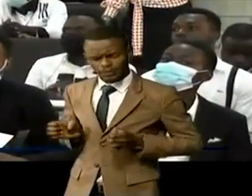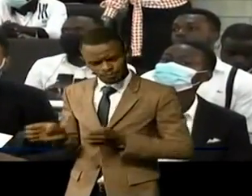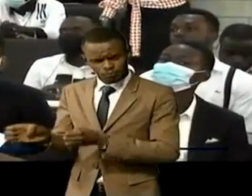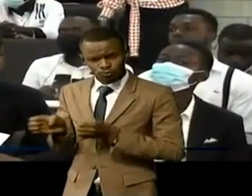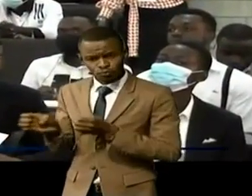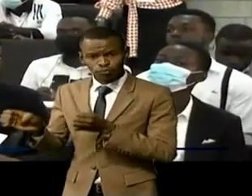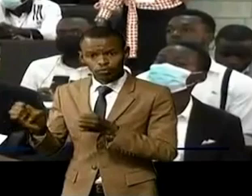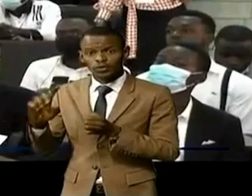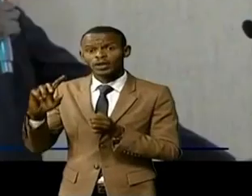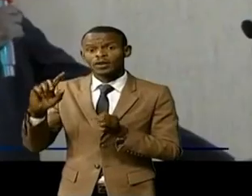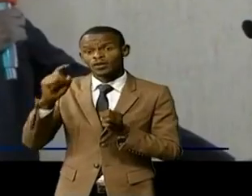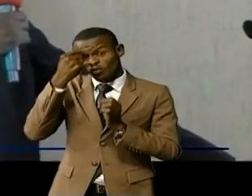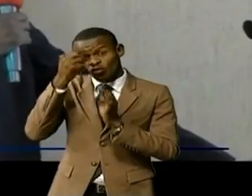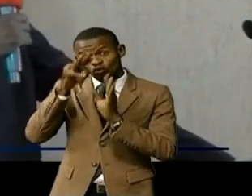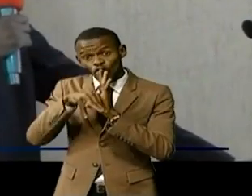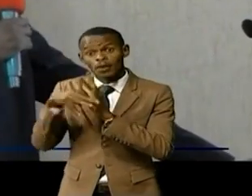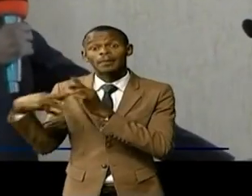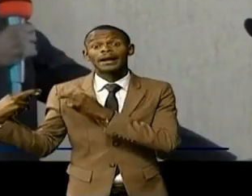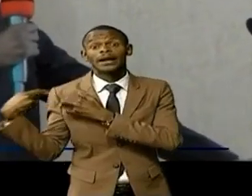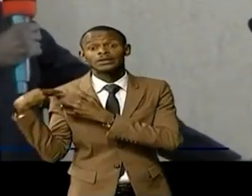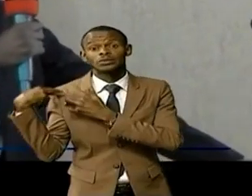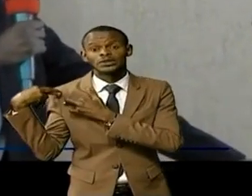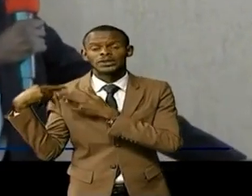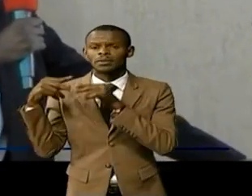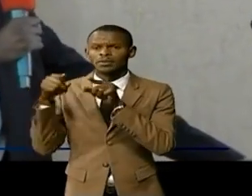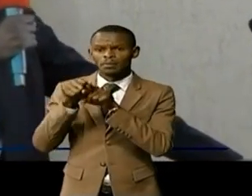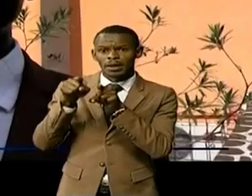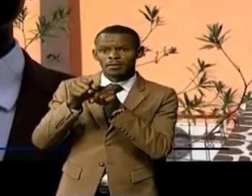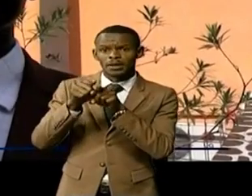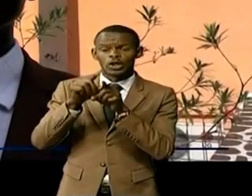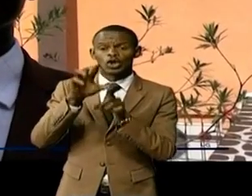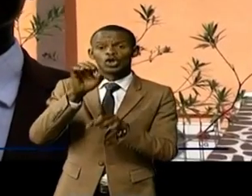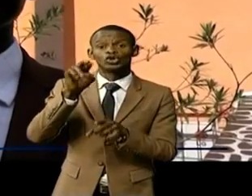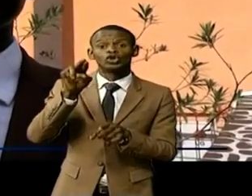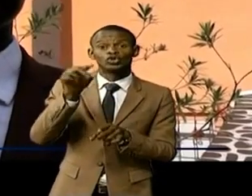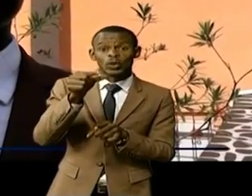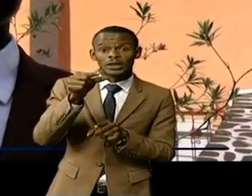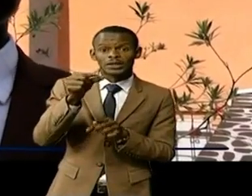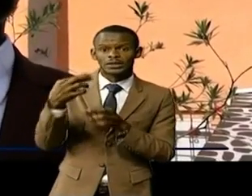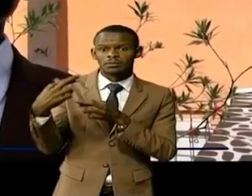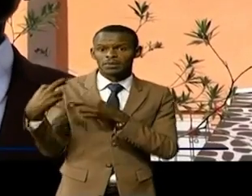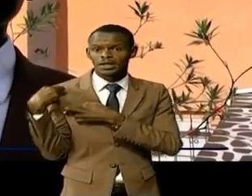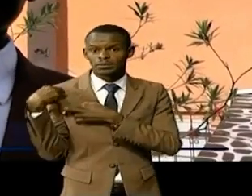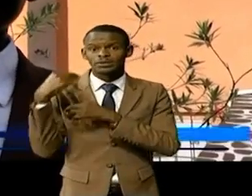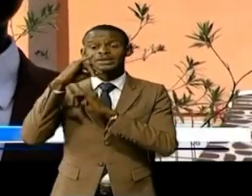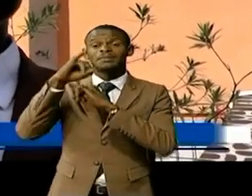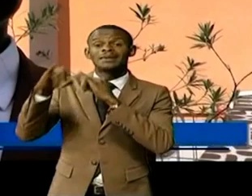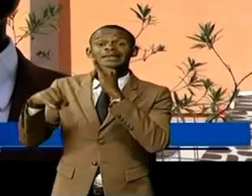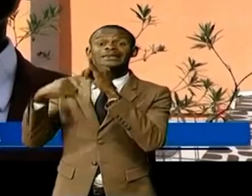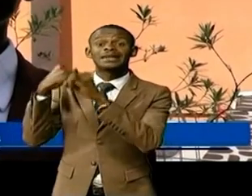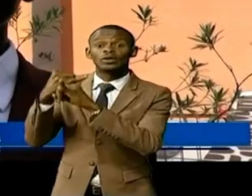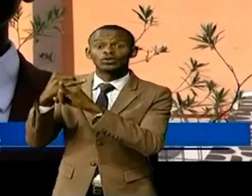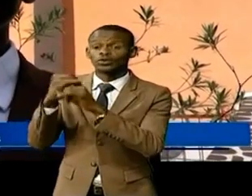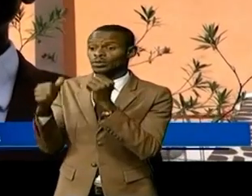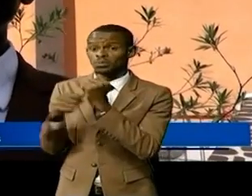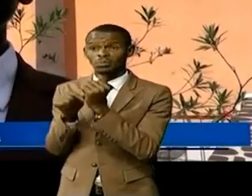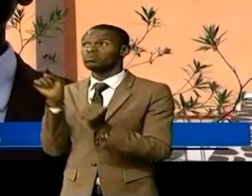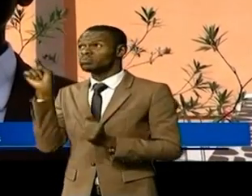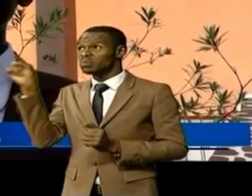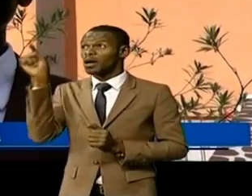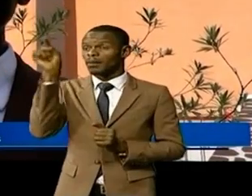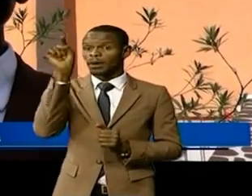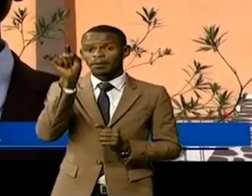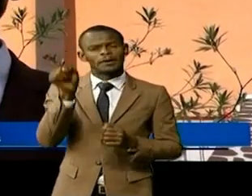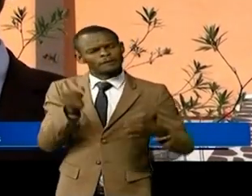les organismes internationaux, ainsi que les ONG. Alors, l'objectif c'est quoi? C'est